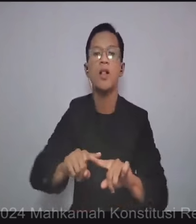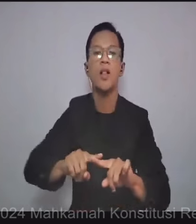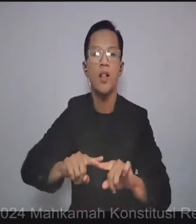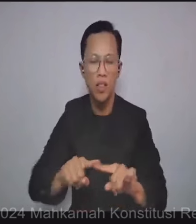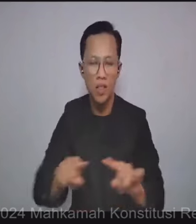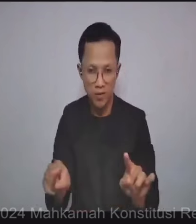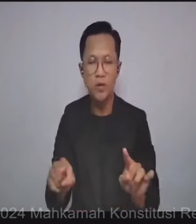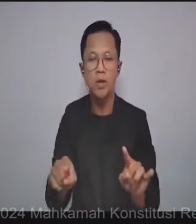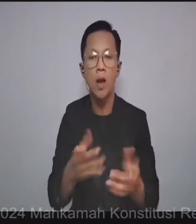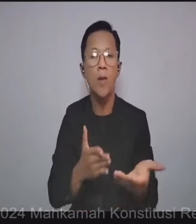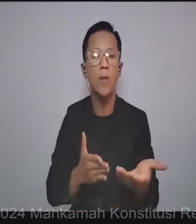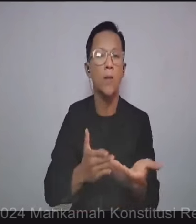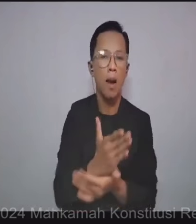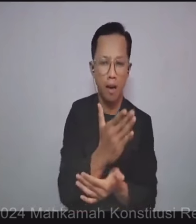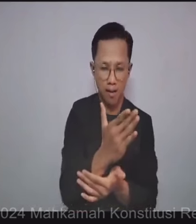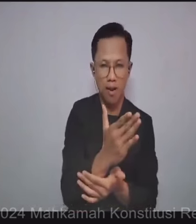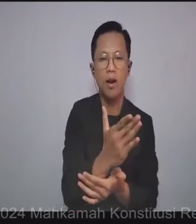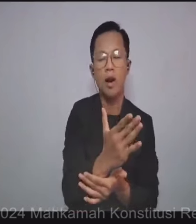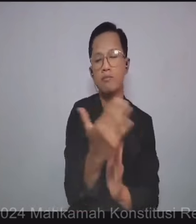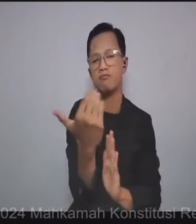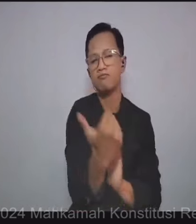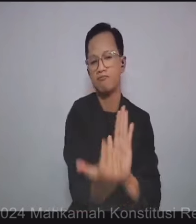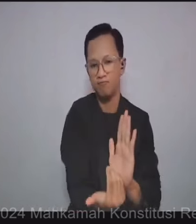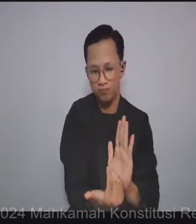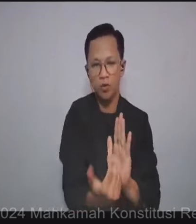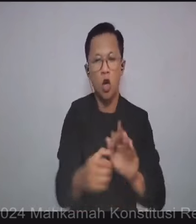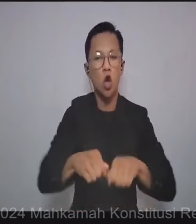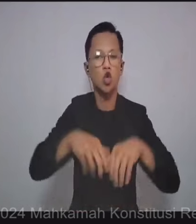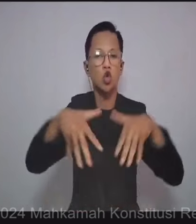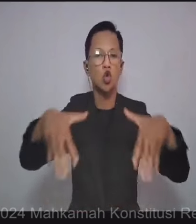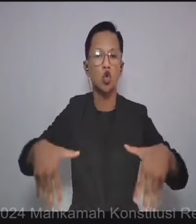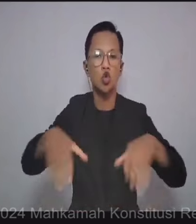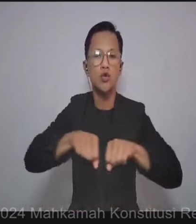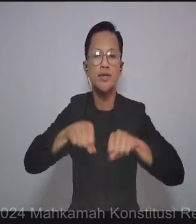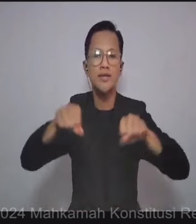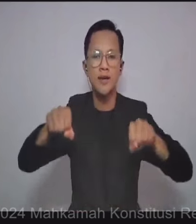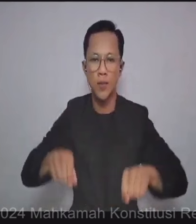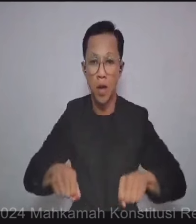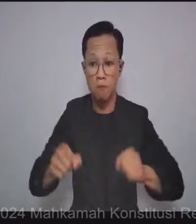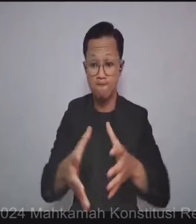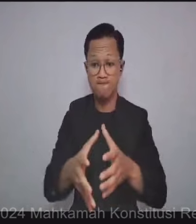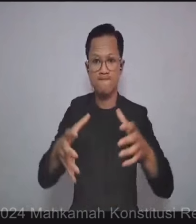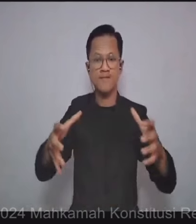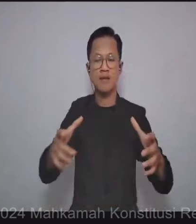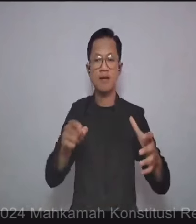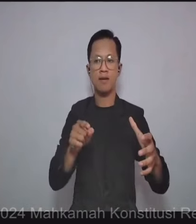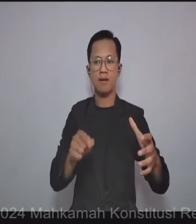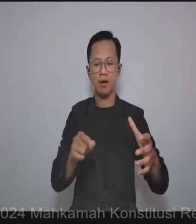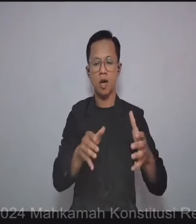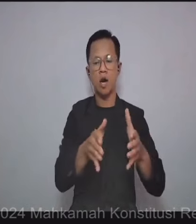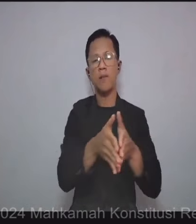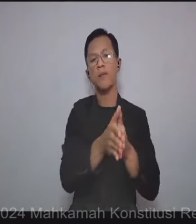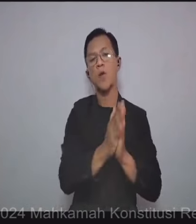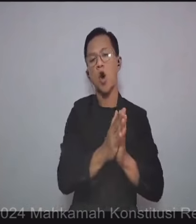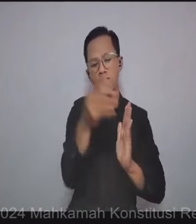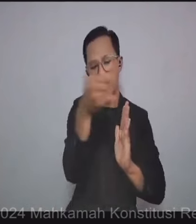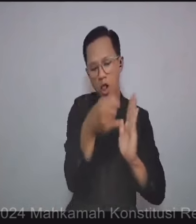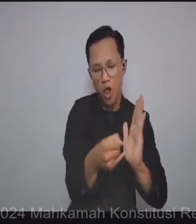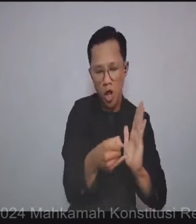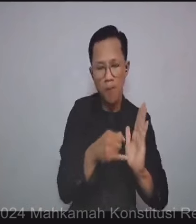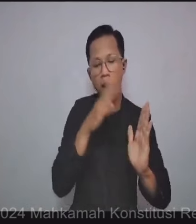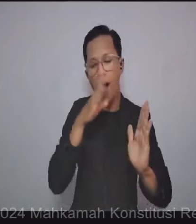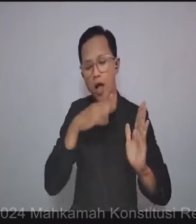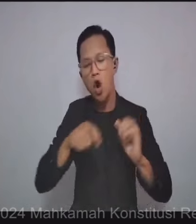bersifat terstruktur sistematis dan masif adalah Eksepsi yang tidak beralasan menurut hukum